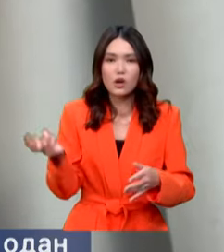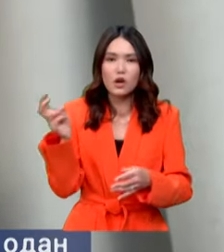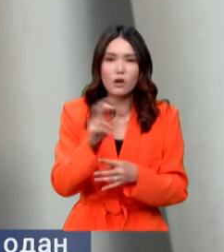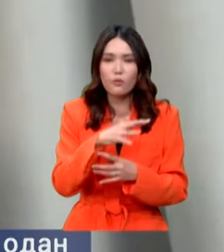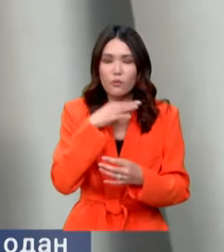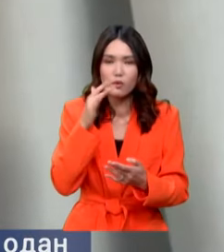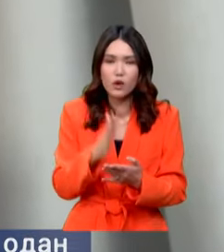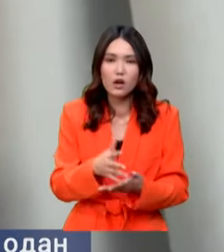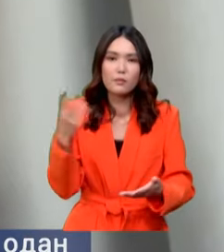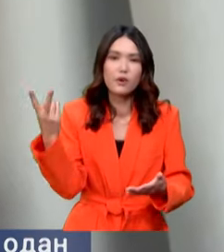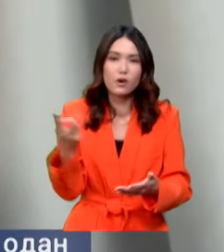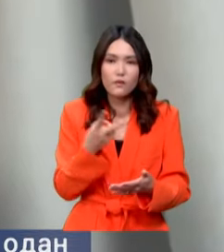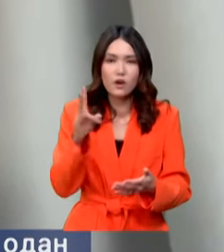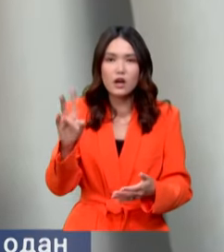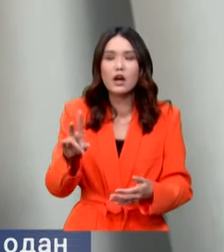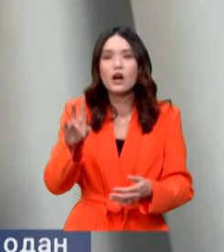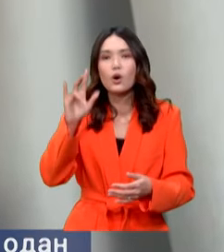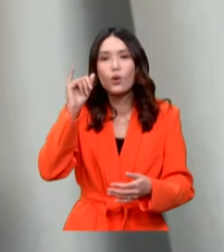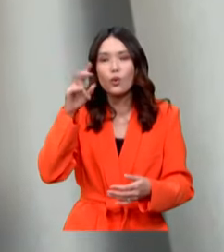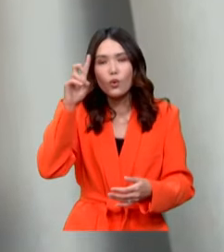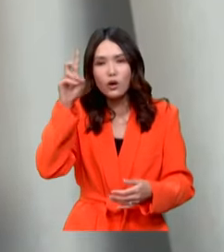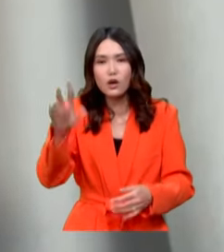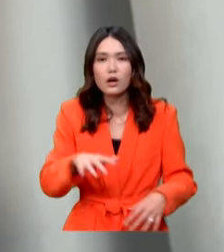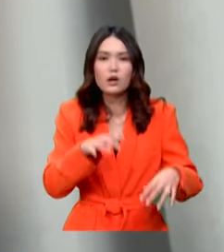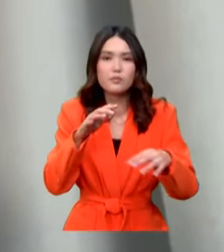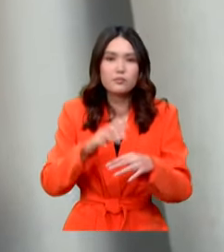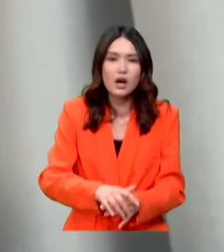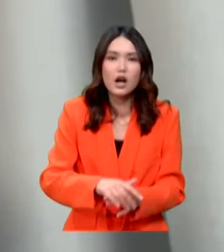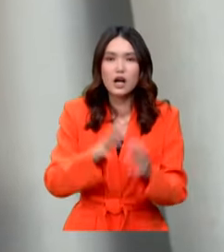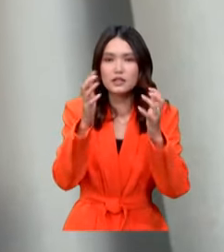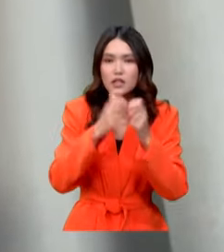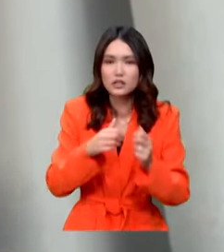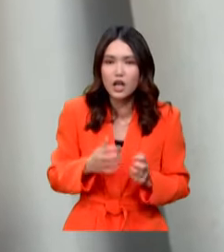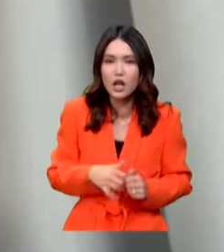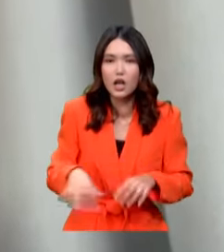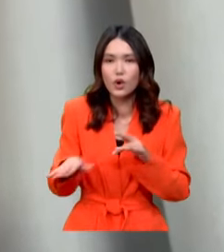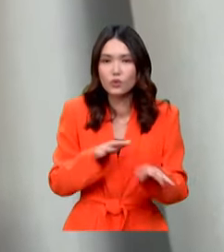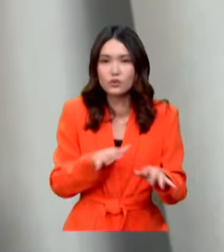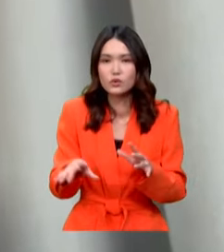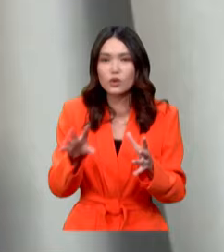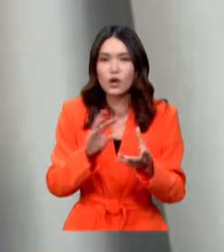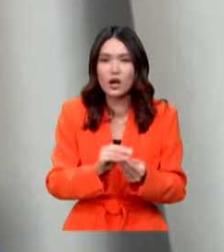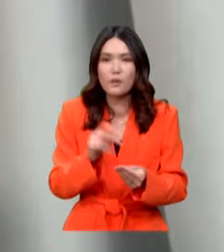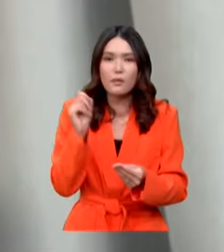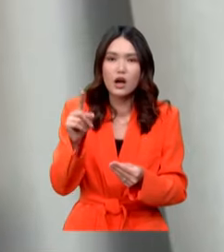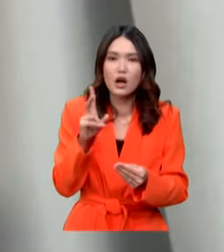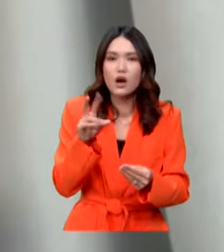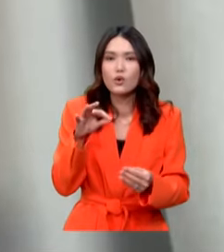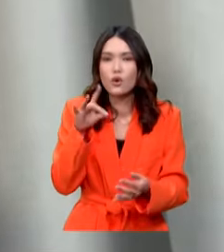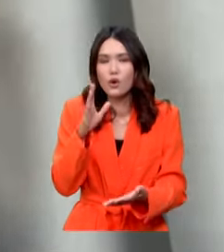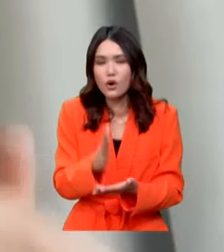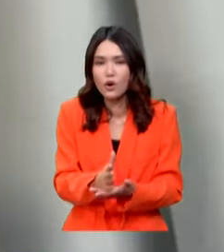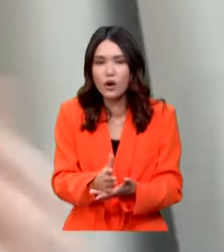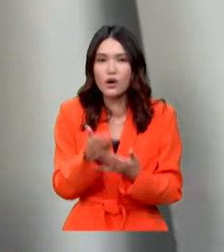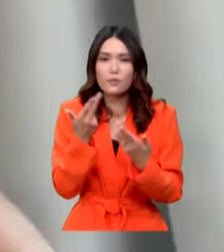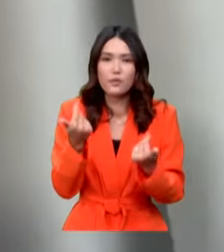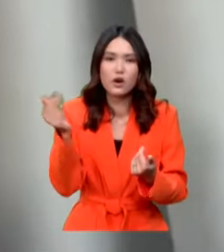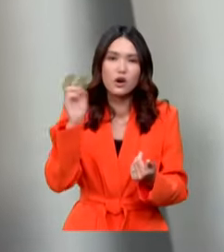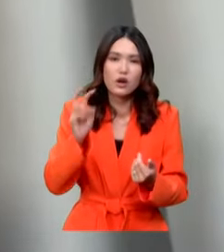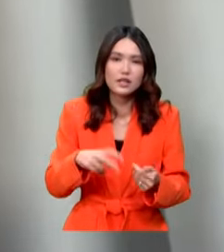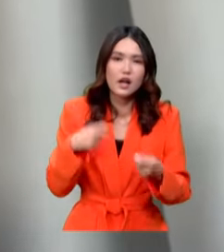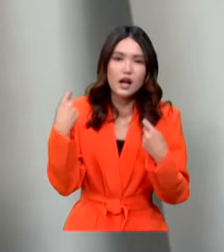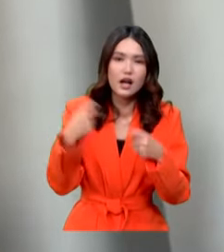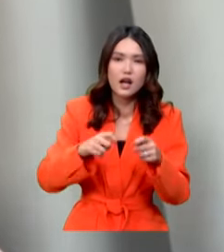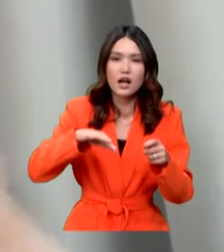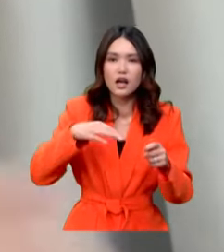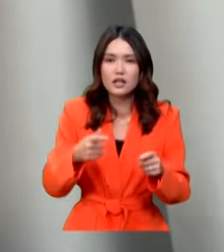Раз. Второе, можно проводить интервенции. У нас банка есть золотовалютные резервы. Можно продавать доллары, чтобы сбить. Сейчас же мы